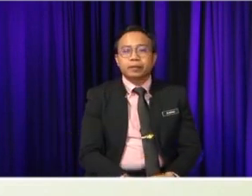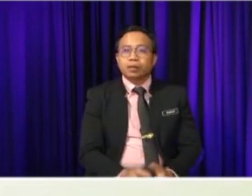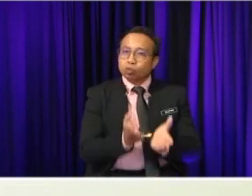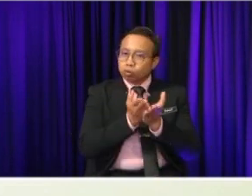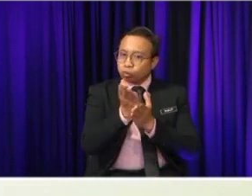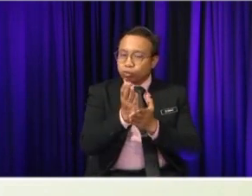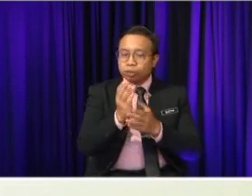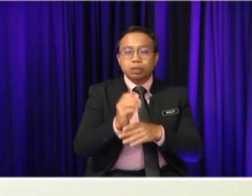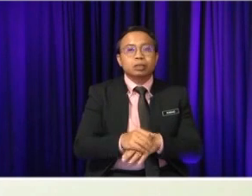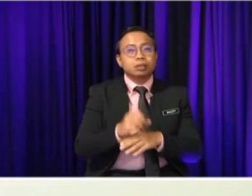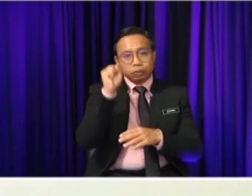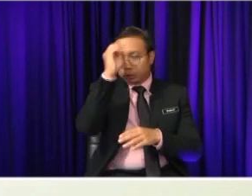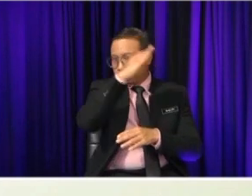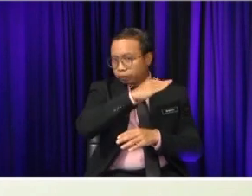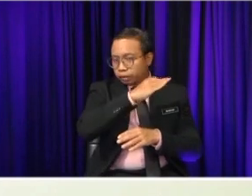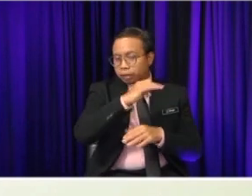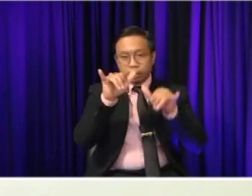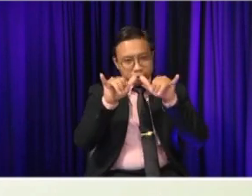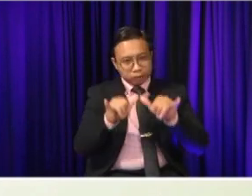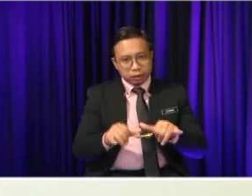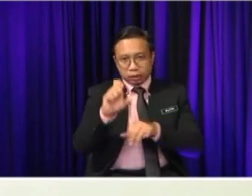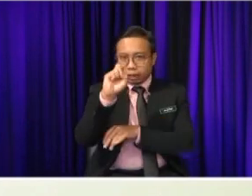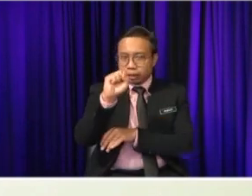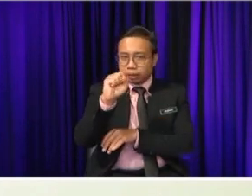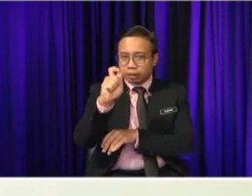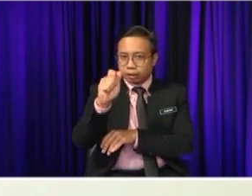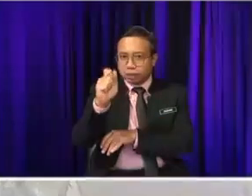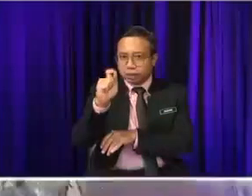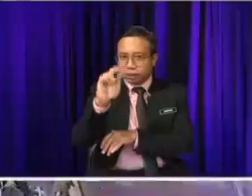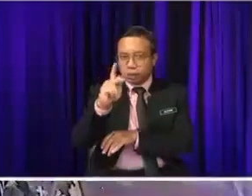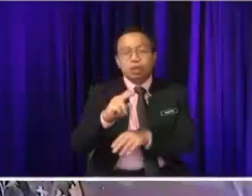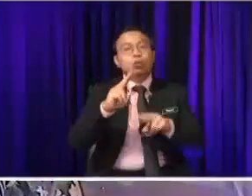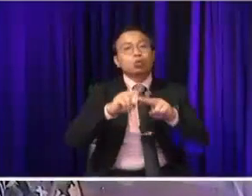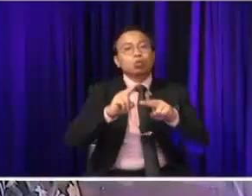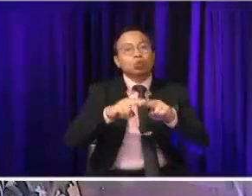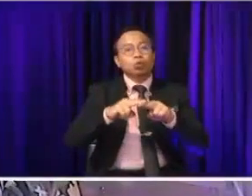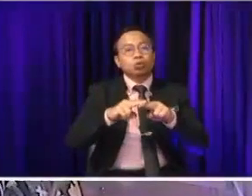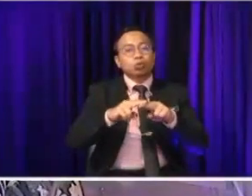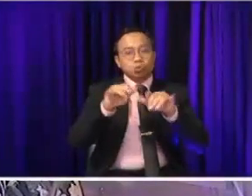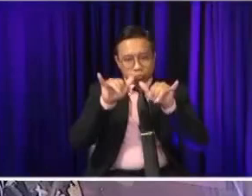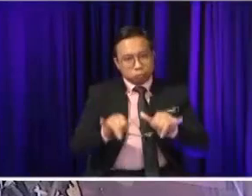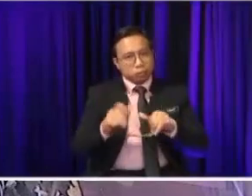estetik Apa sifat estetik ini maksudnya contoh nih dia duduk di sini saja